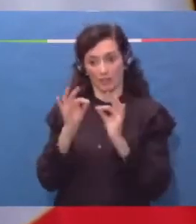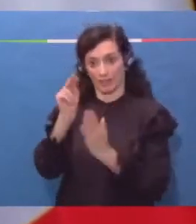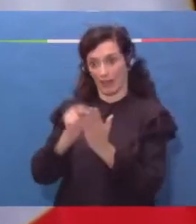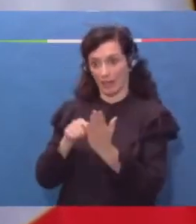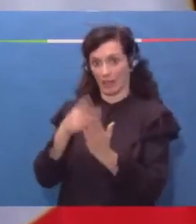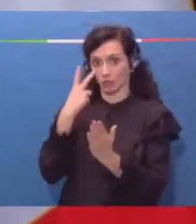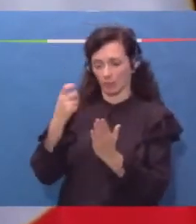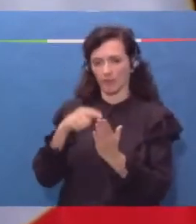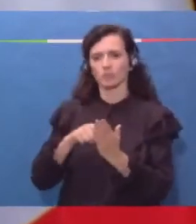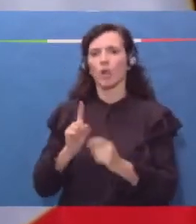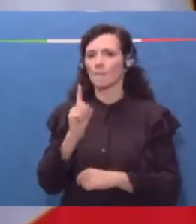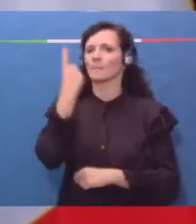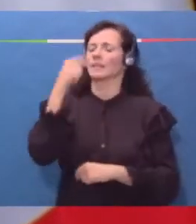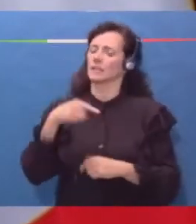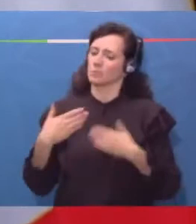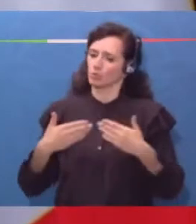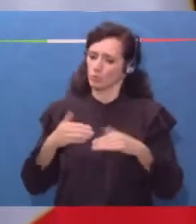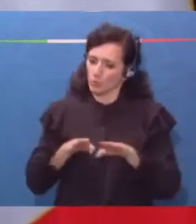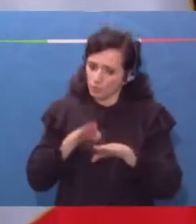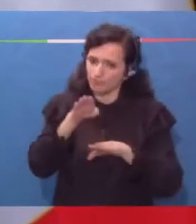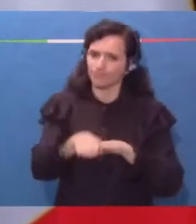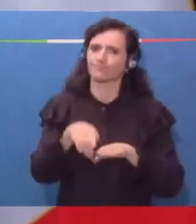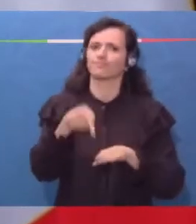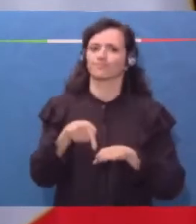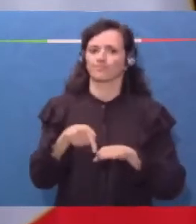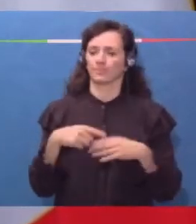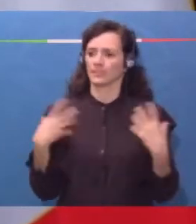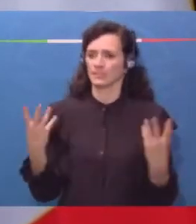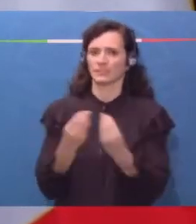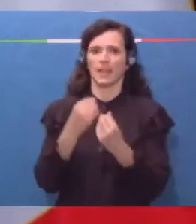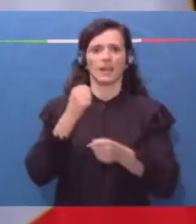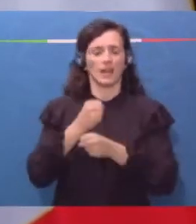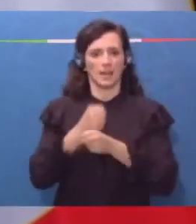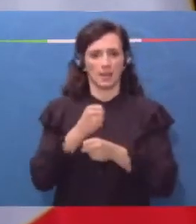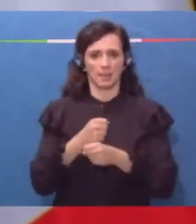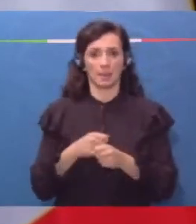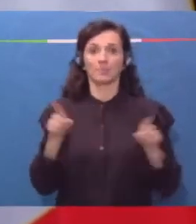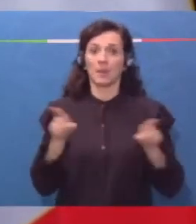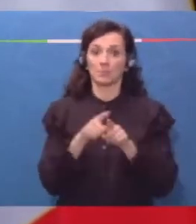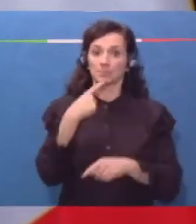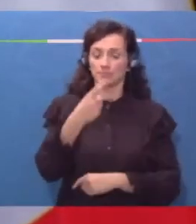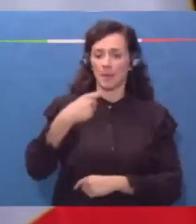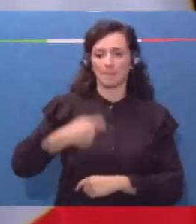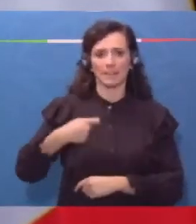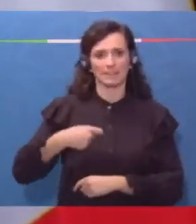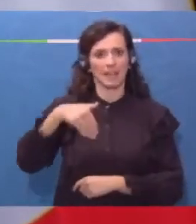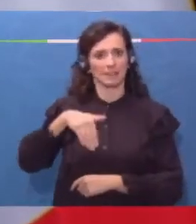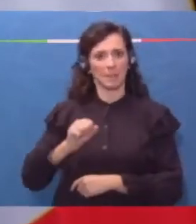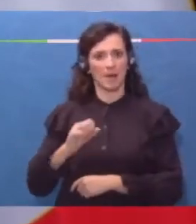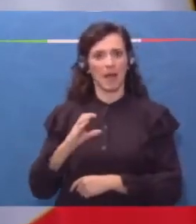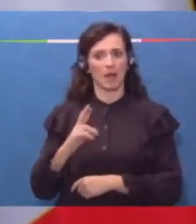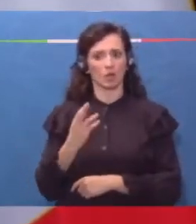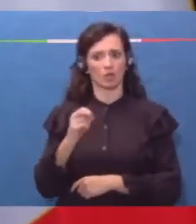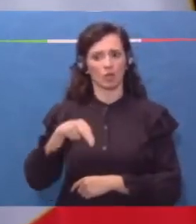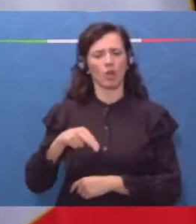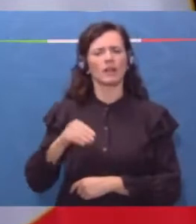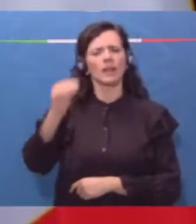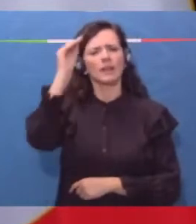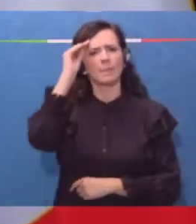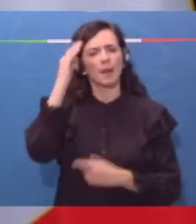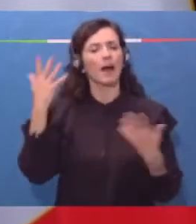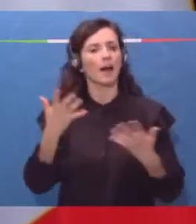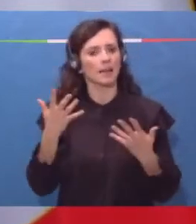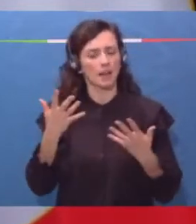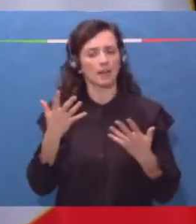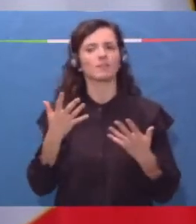Come il presidente Macron diceva prima, dobbiamo imparare la disciplina dell'amicizia.